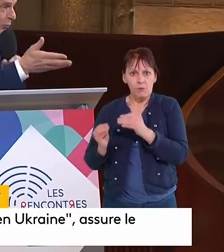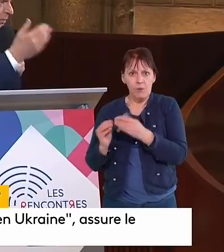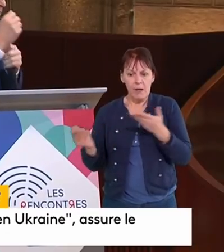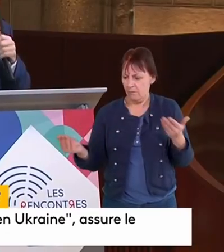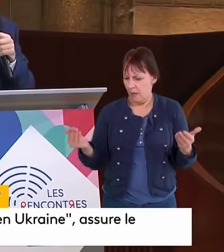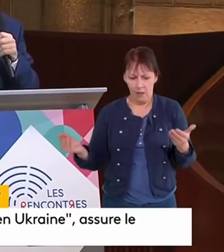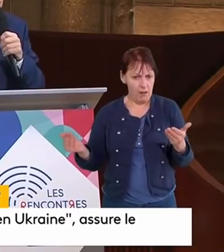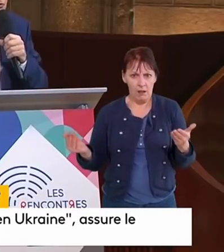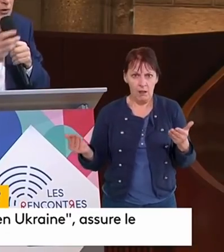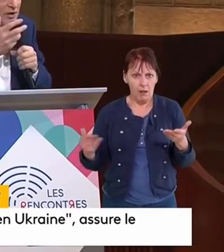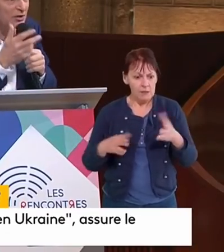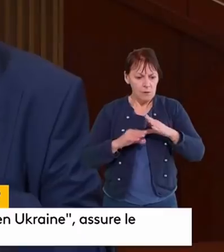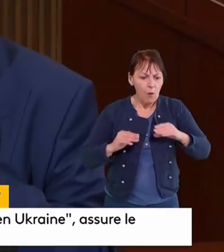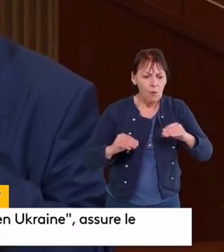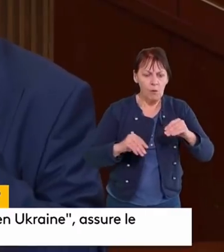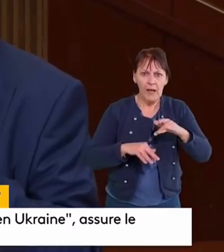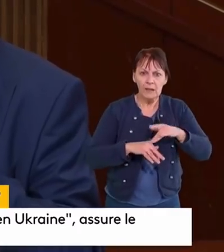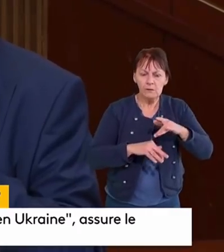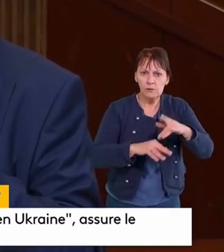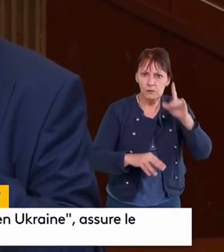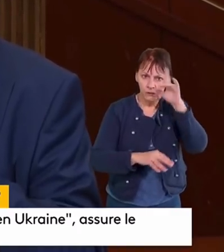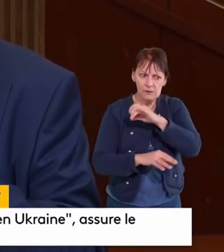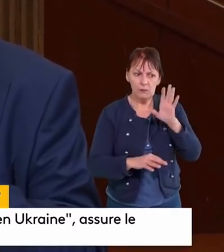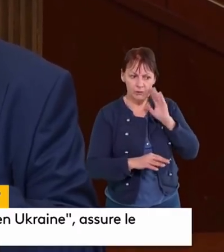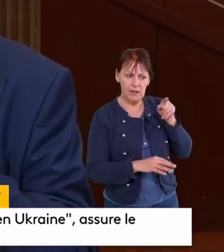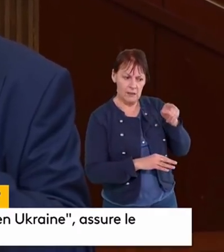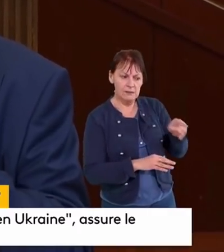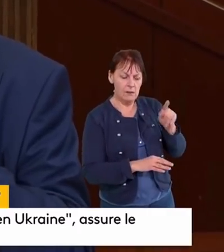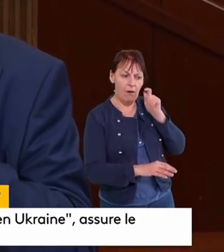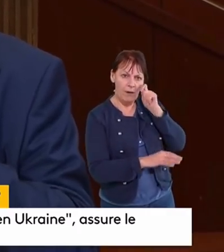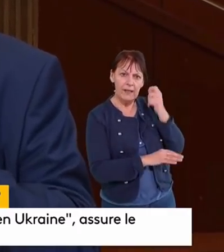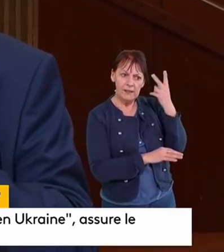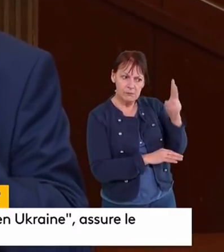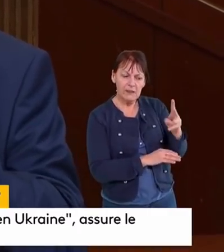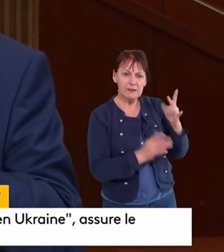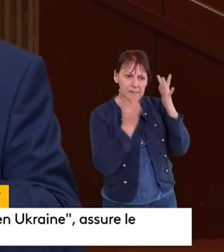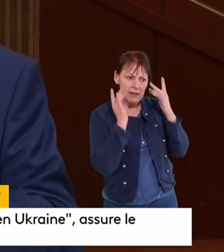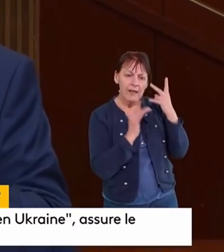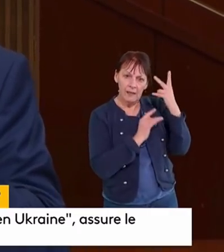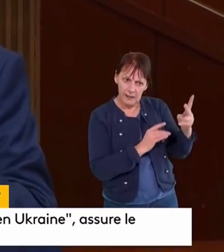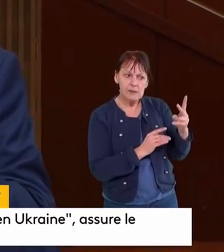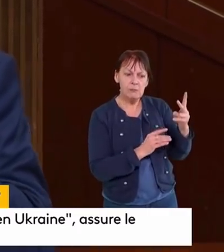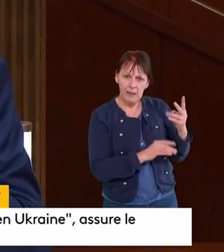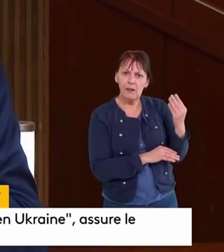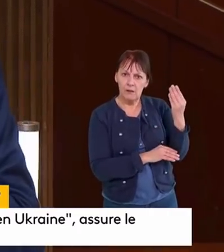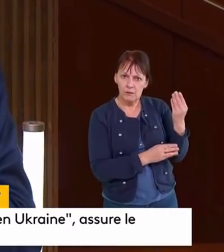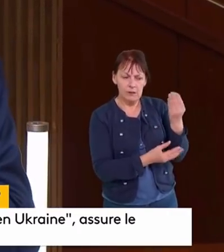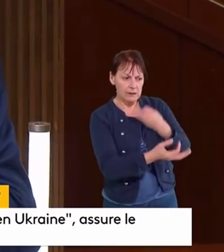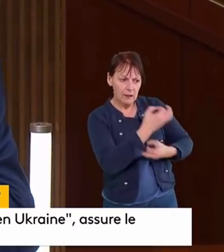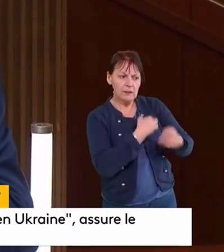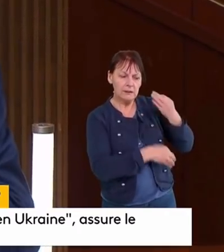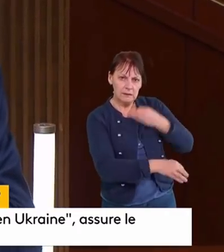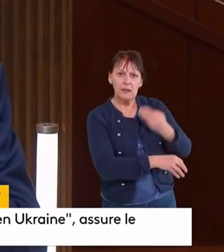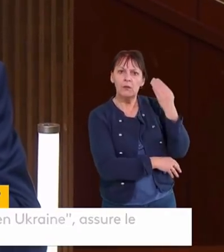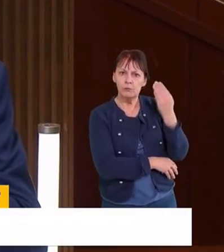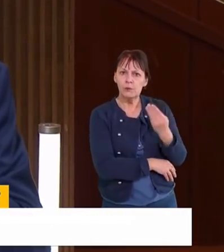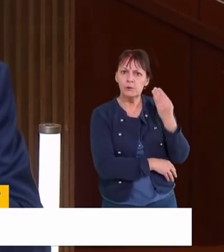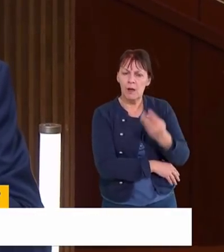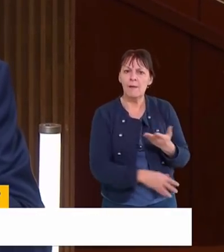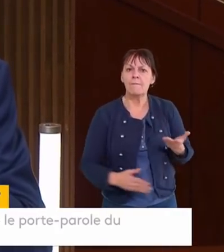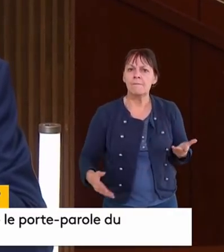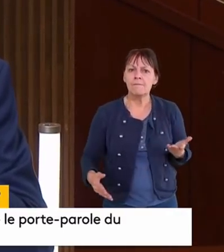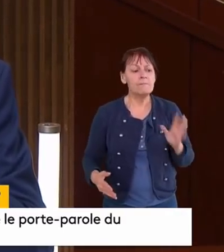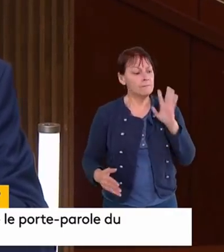a besoin du CESE, de votre expertise, de vos expériences, et c'est pour ça que je le dis, je le redis, les travaux du